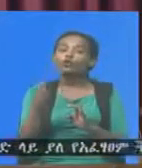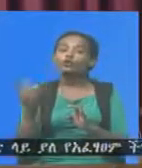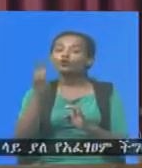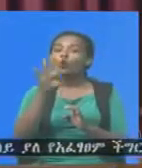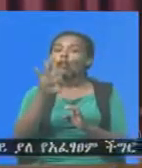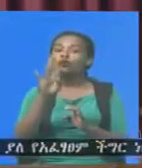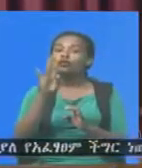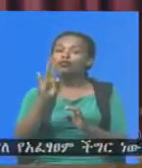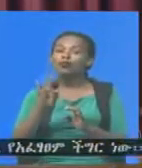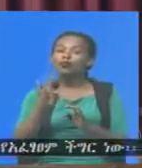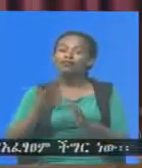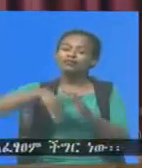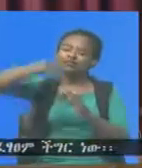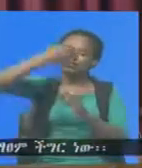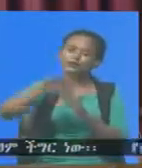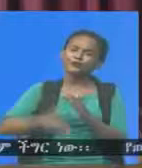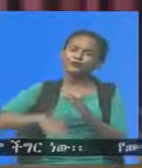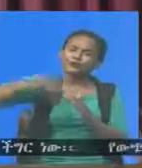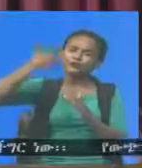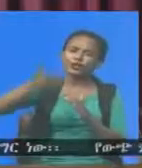247 እጥፍ ውድ ነን